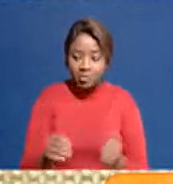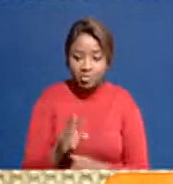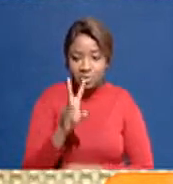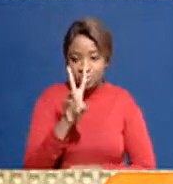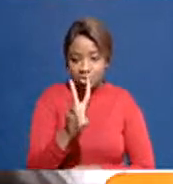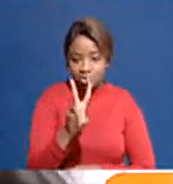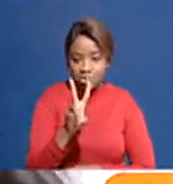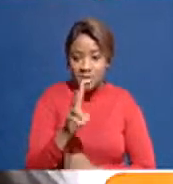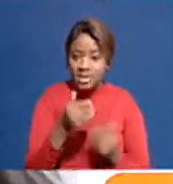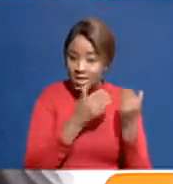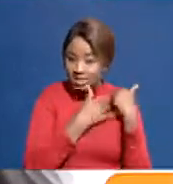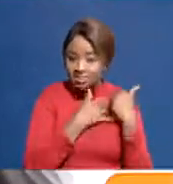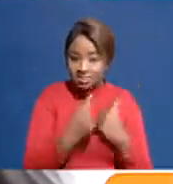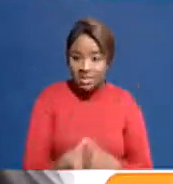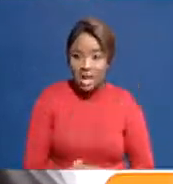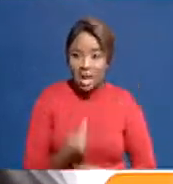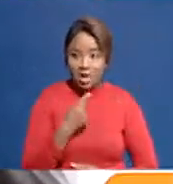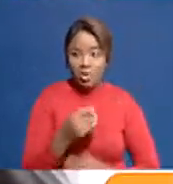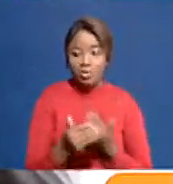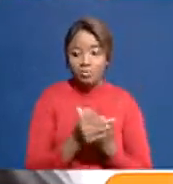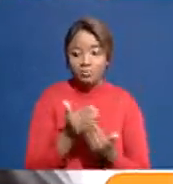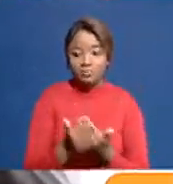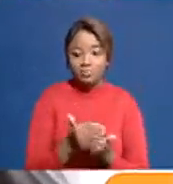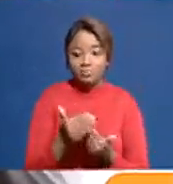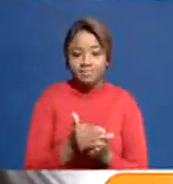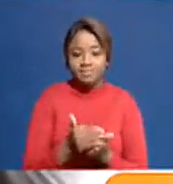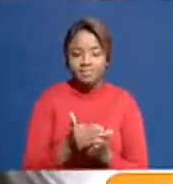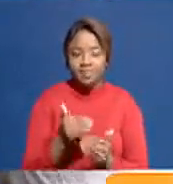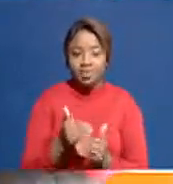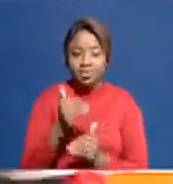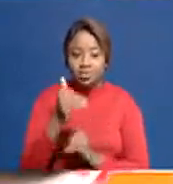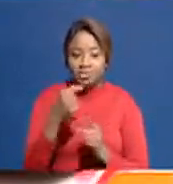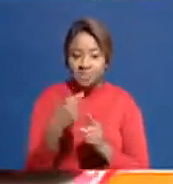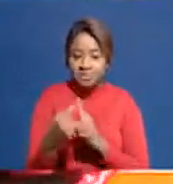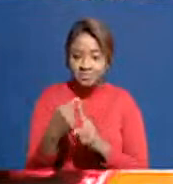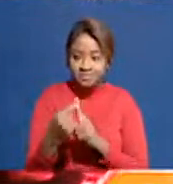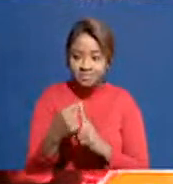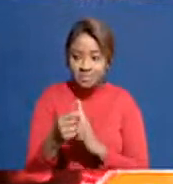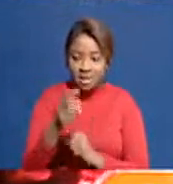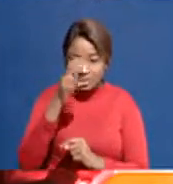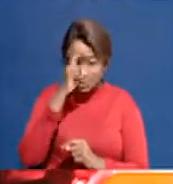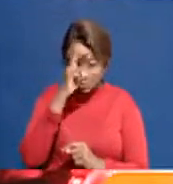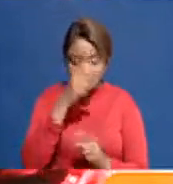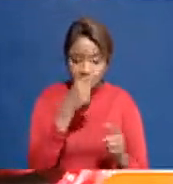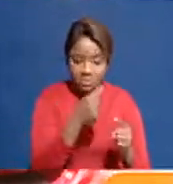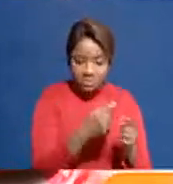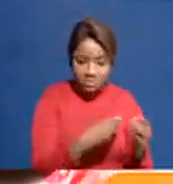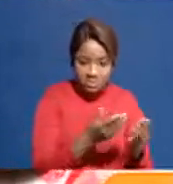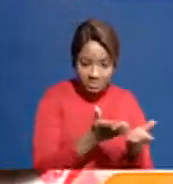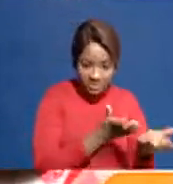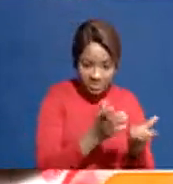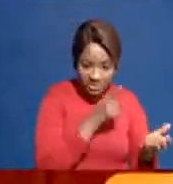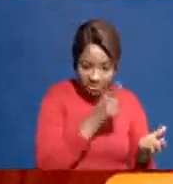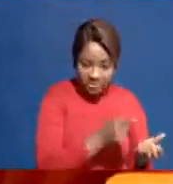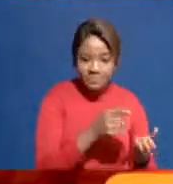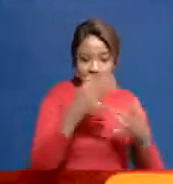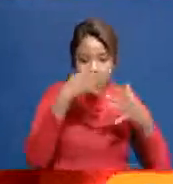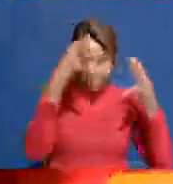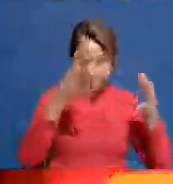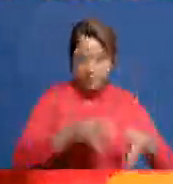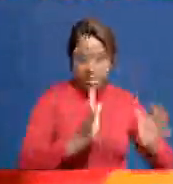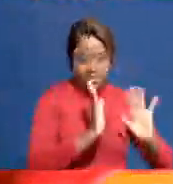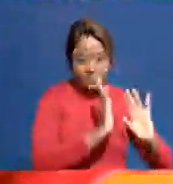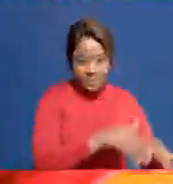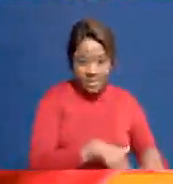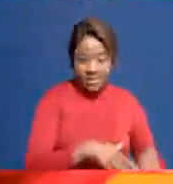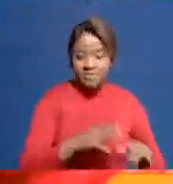peke yake. Baada ya miaka 20 ya biashara ya vileo haramu, alifanya maamuzi ya kuasi,